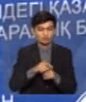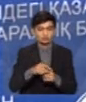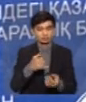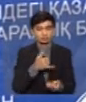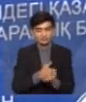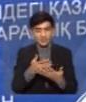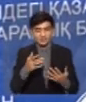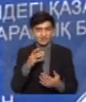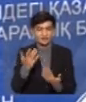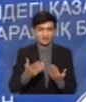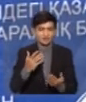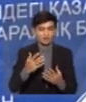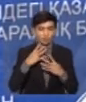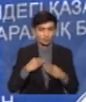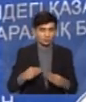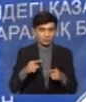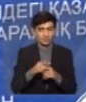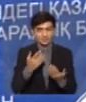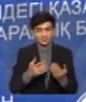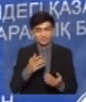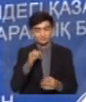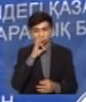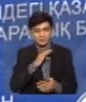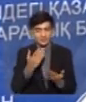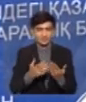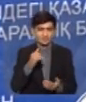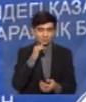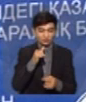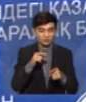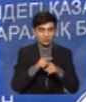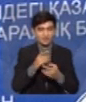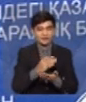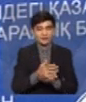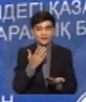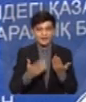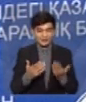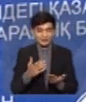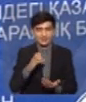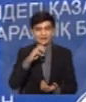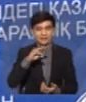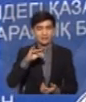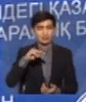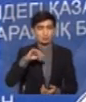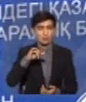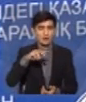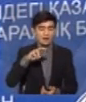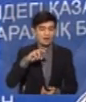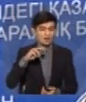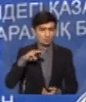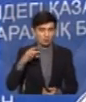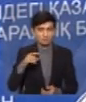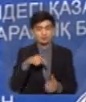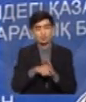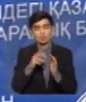употребляет успокоительное или же снотворное. Также, если же употребляют стимуляторы, ну это в том числе